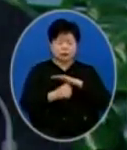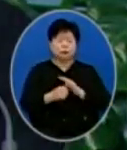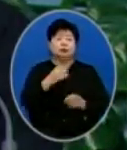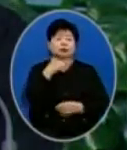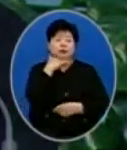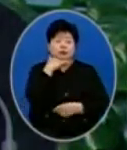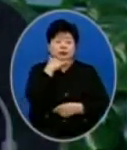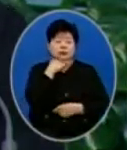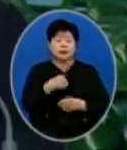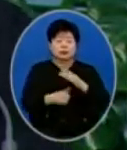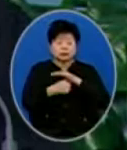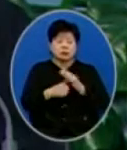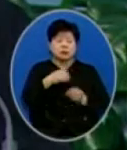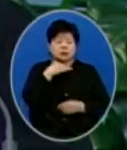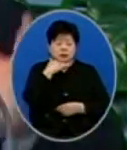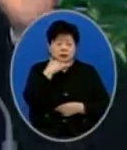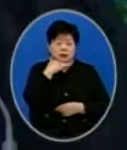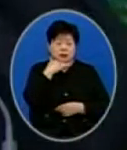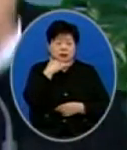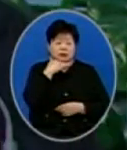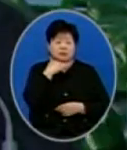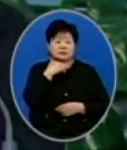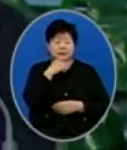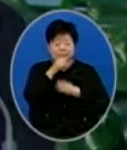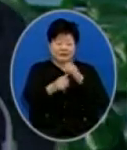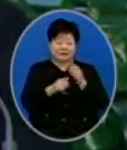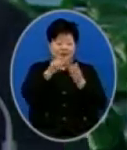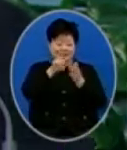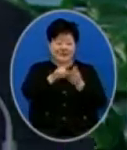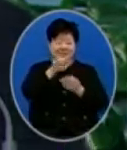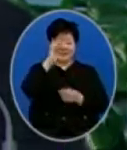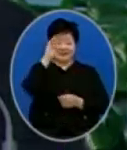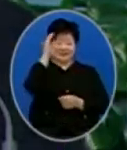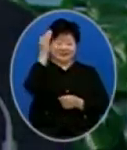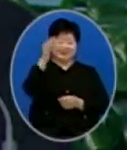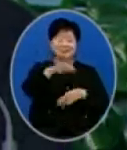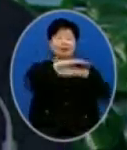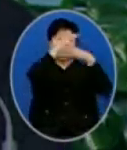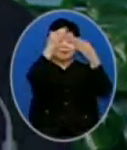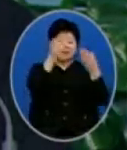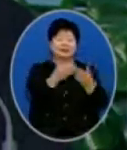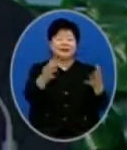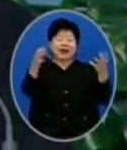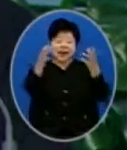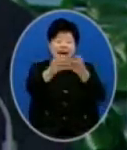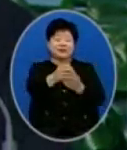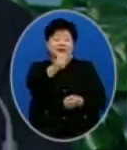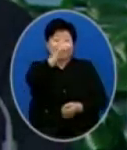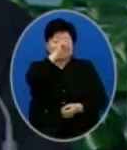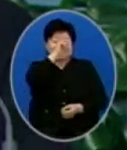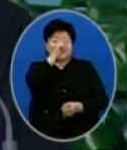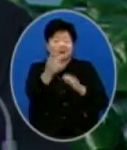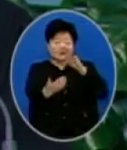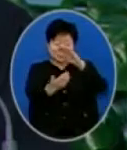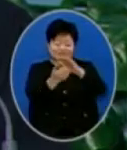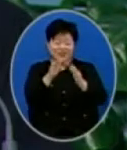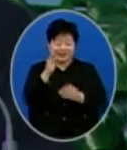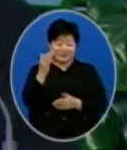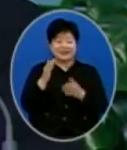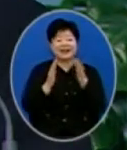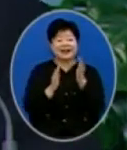기다리라 참고 기다리라 하나님의 때가 이르러서 모든 것이 합력한 선을 이루게 될 것이다